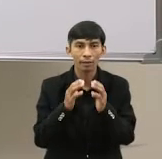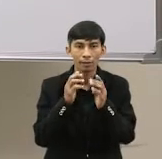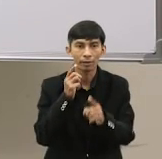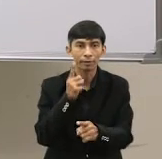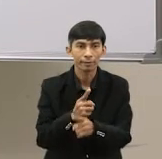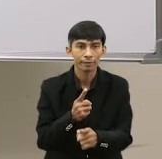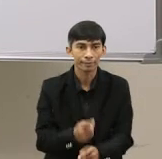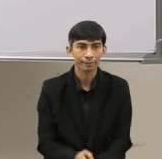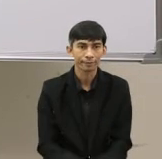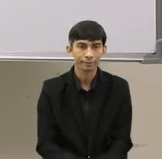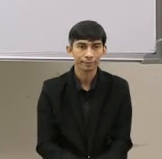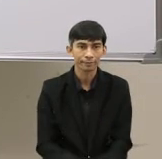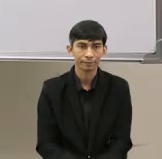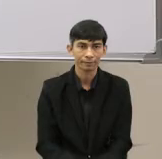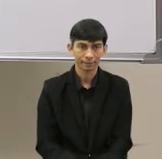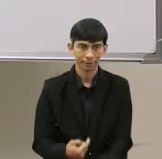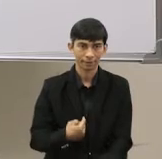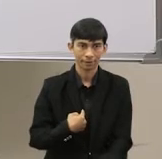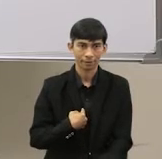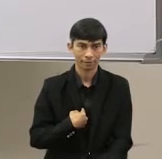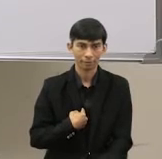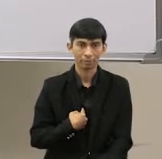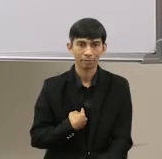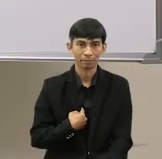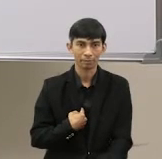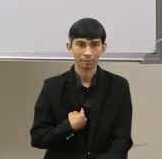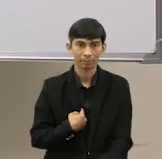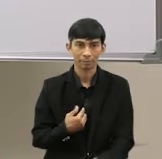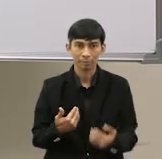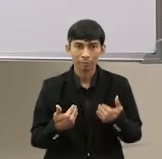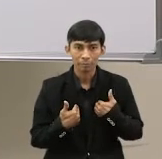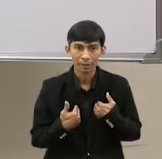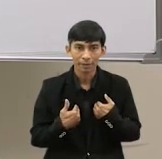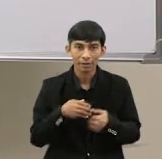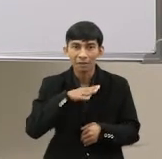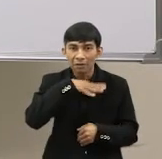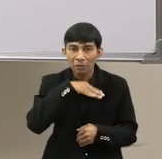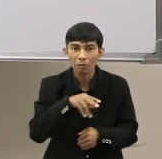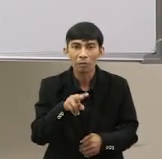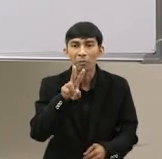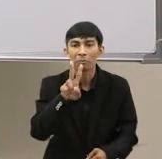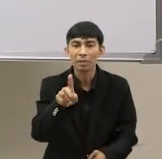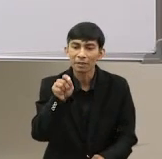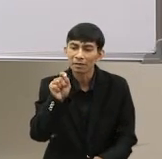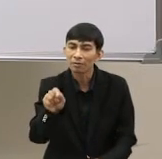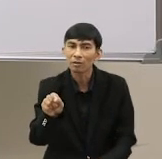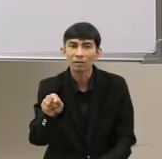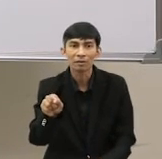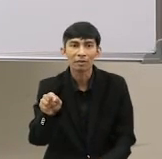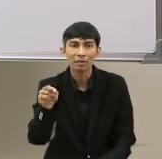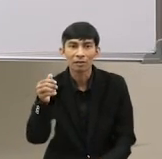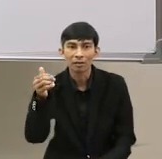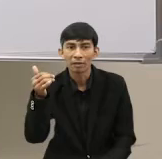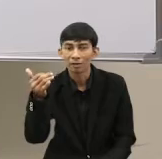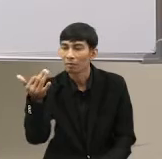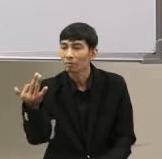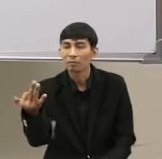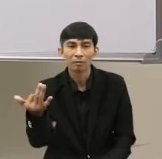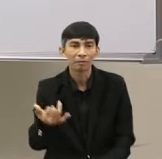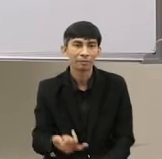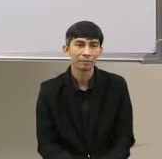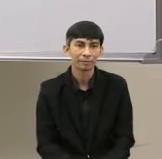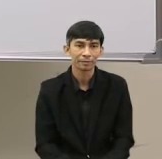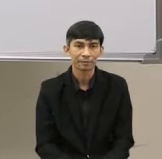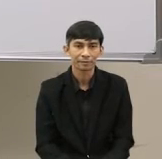tha nhóm miền chụp pi chạy vào mùi đại nã cái chấm chụp mà cả nặn mà chết con đấy chẳng cái nào chấm